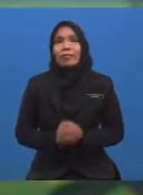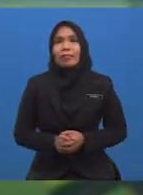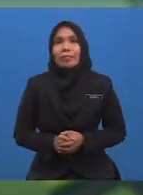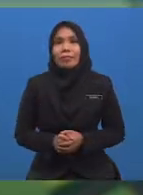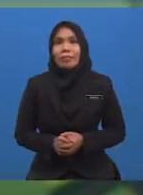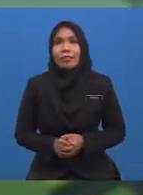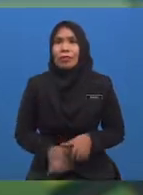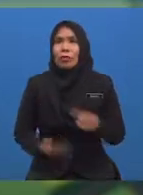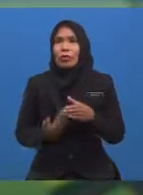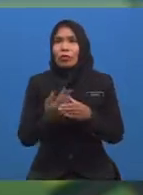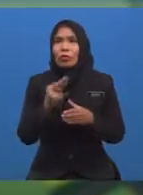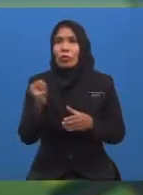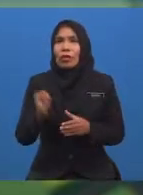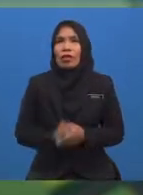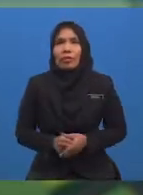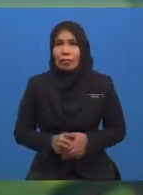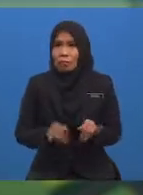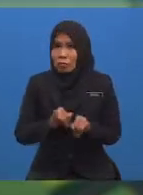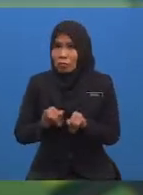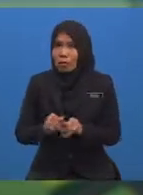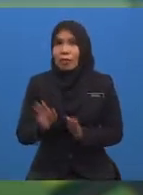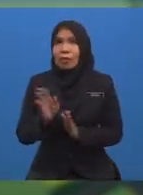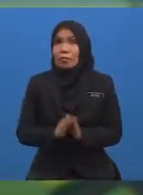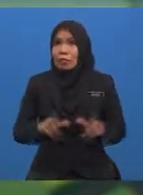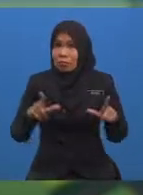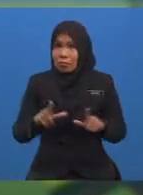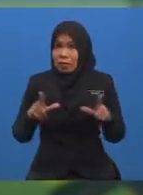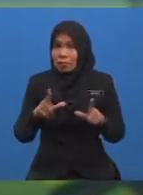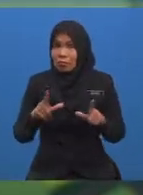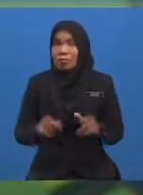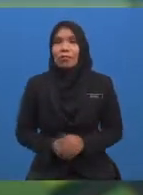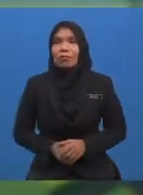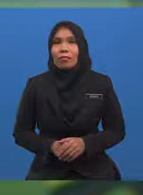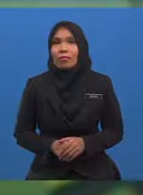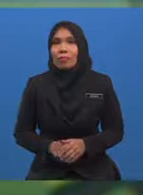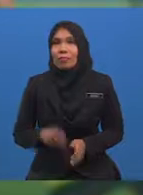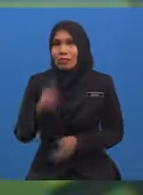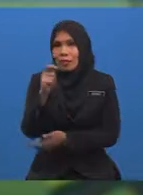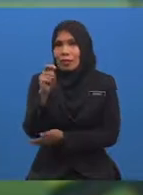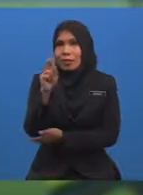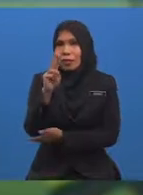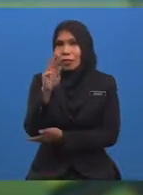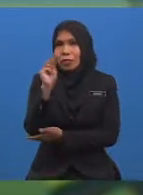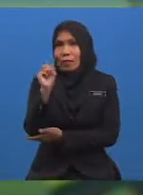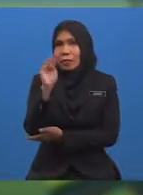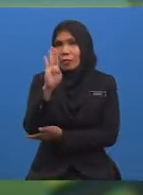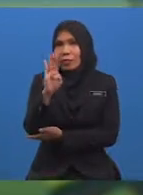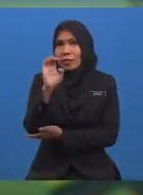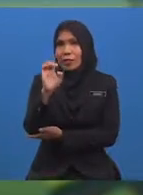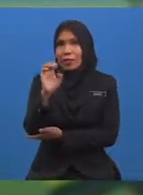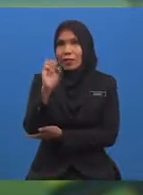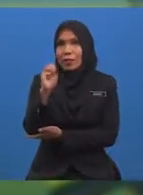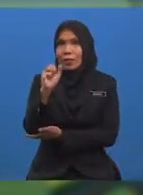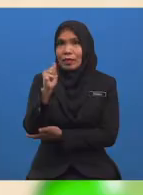tumbuhan juga berlaku proses pembesaran. Seperti yang murid-murid lihat,